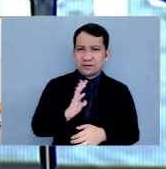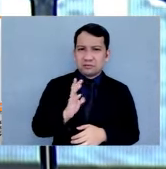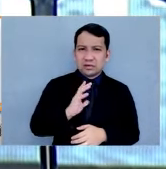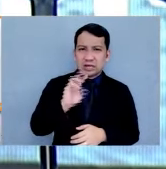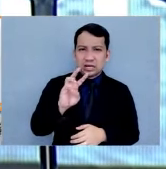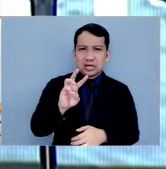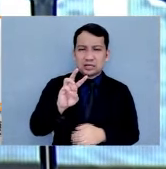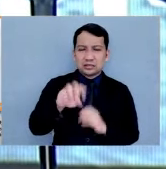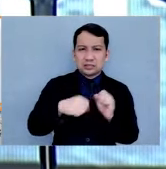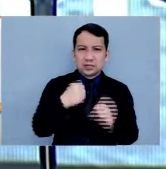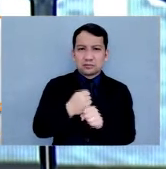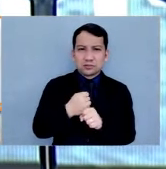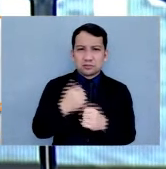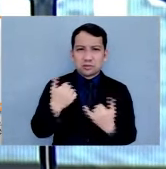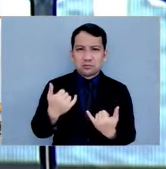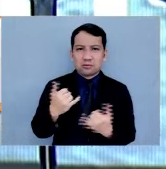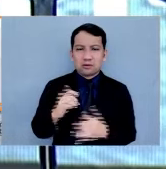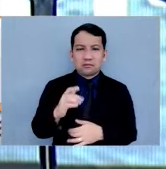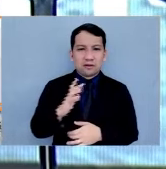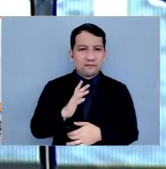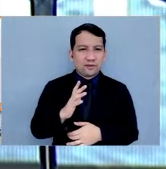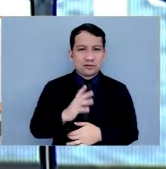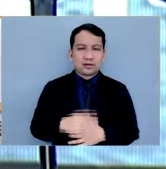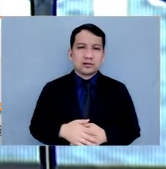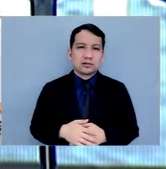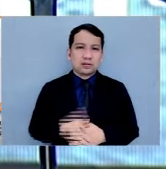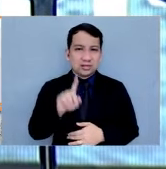unum katuig one term.